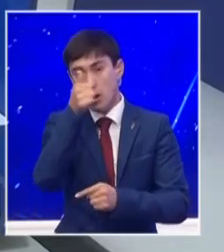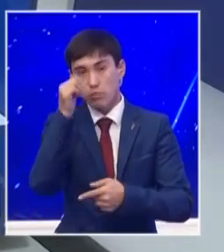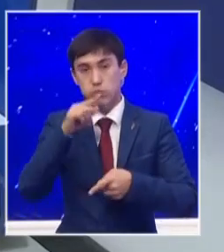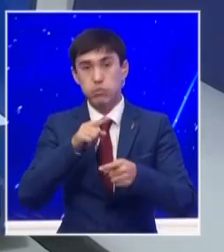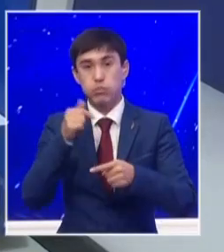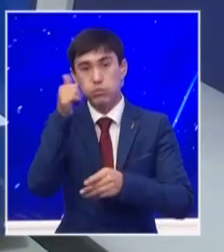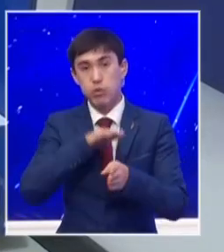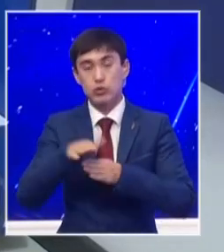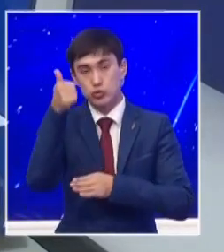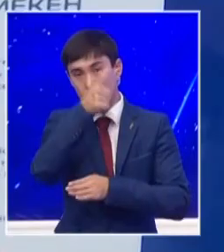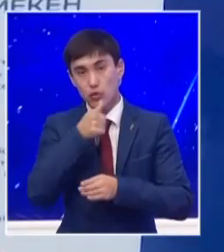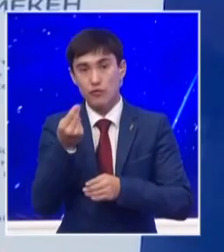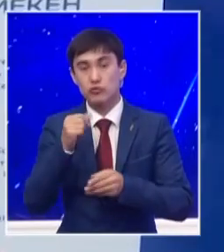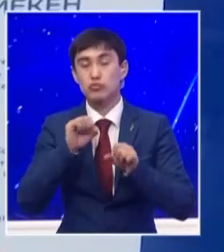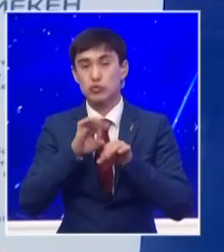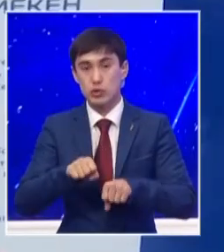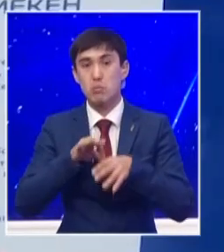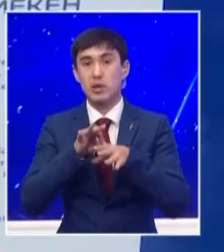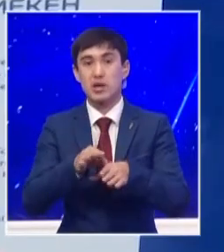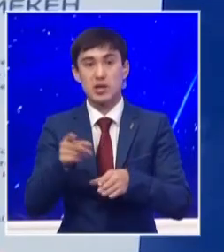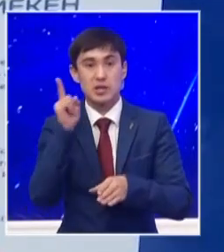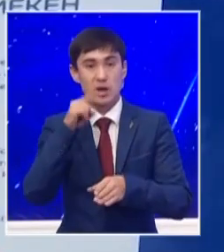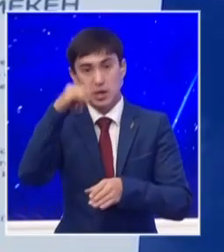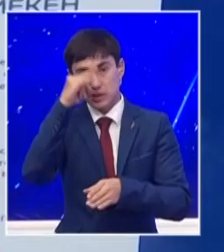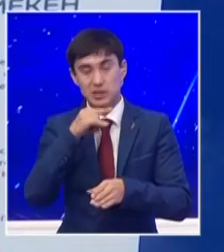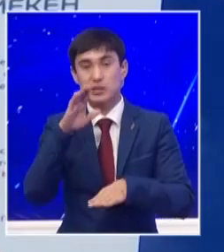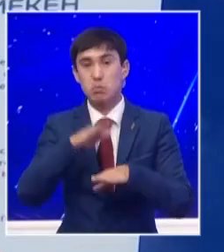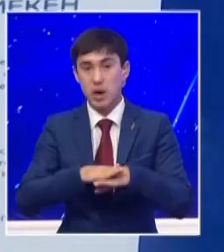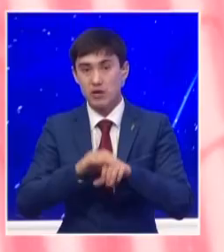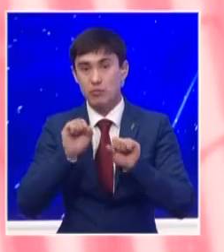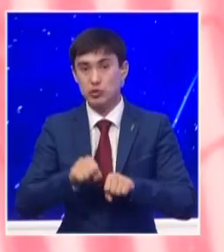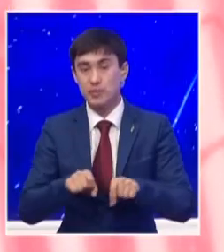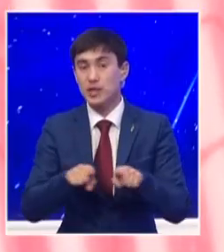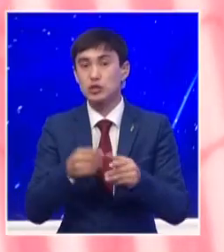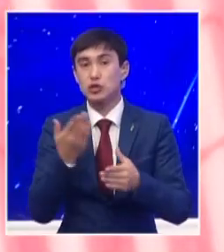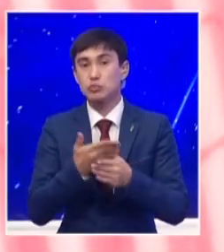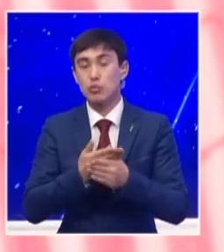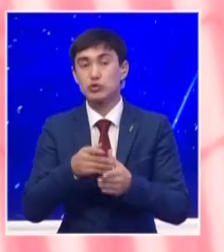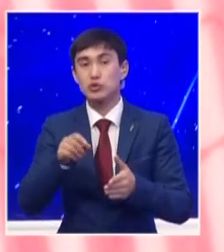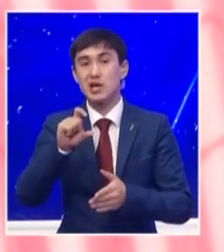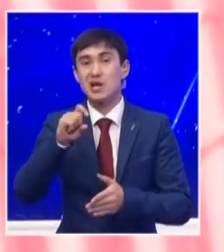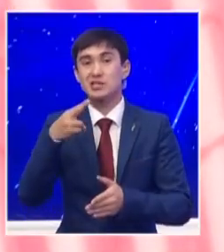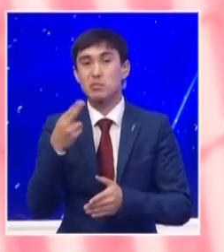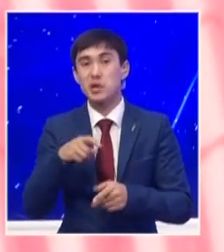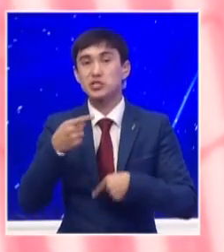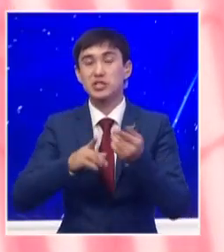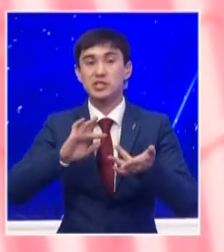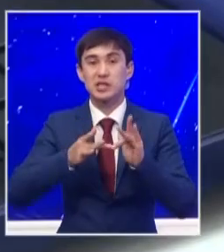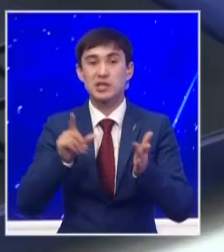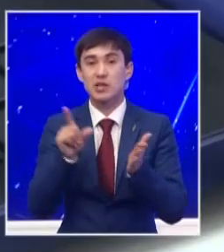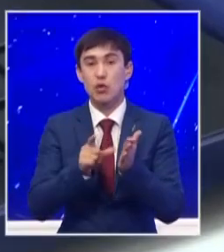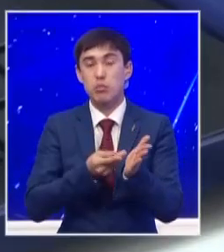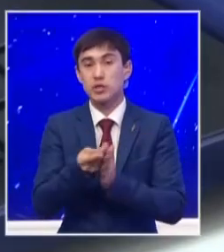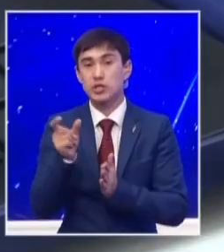финансовую отчётность можно будет провести через приложение казахстанских банков а также с помощью ключа ЭЦП через сайт